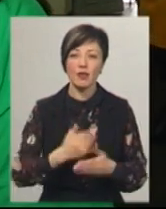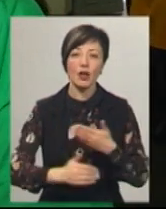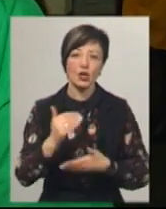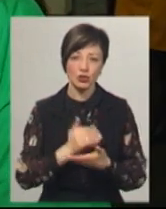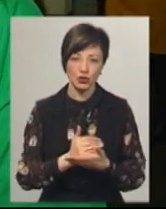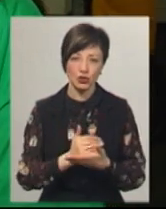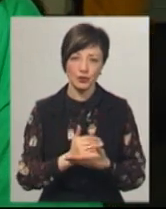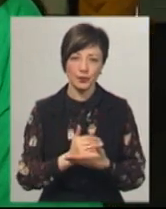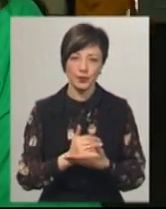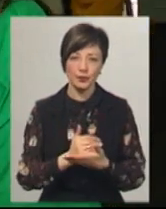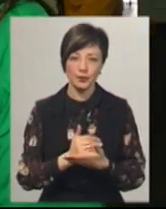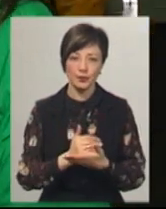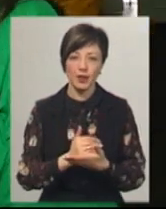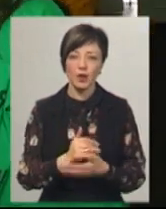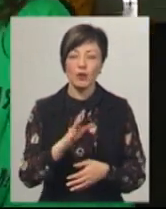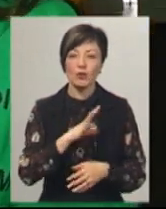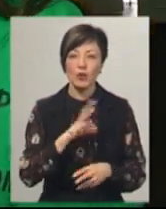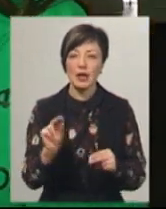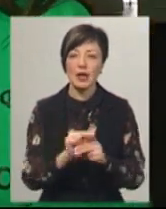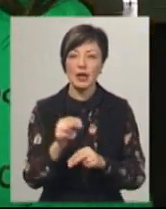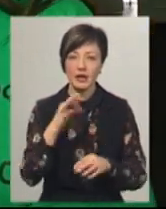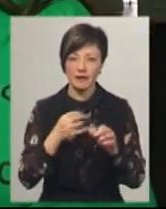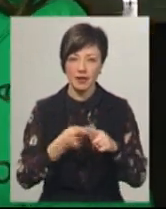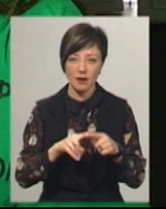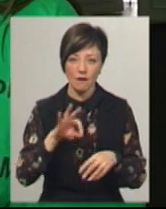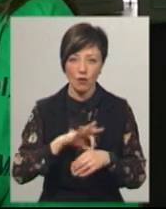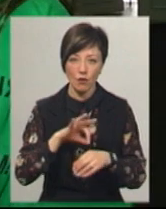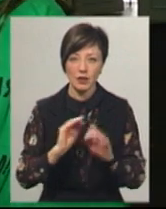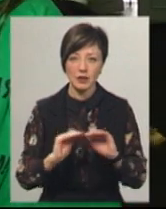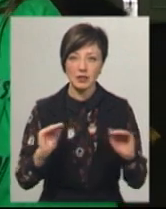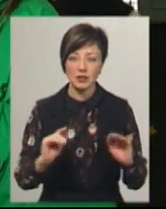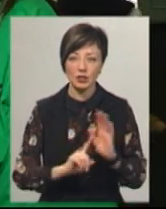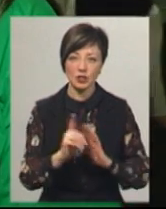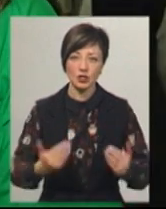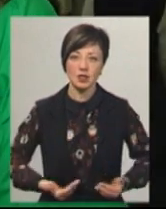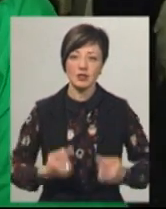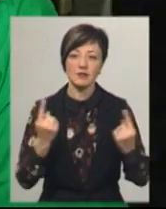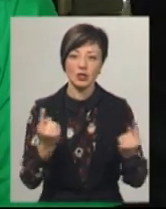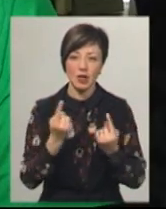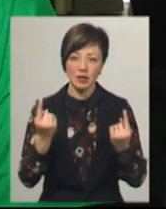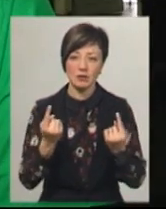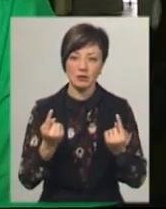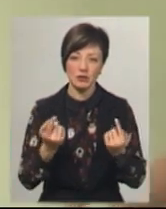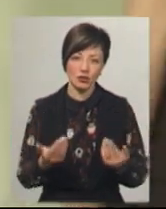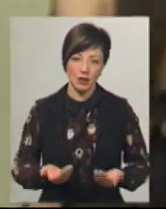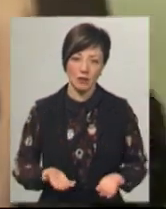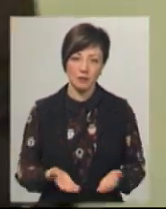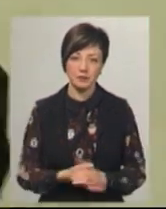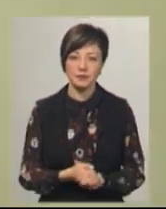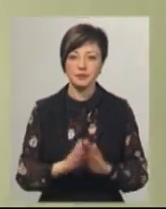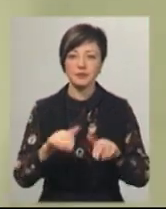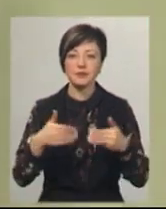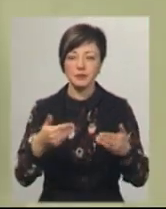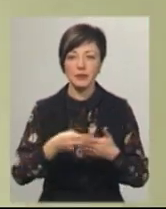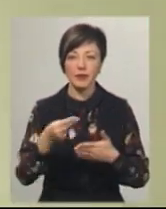нарешті були ліки від цих хвороб, і діти зажили звичайним життям.